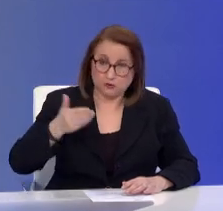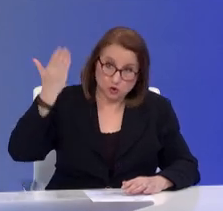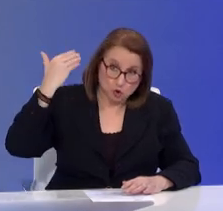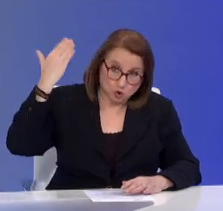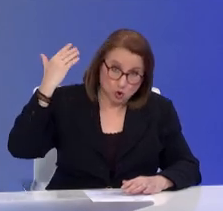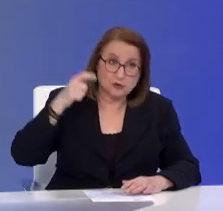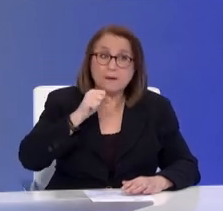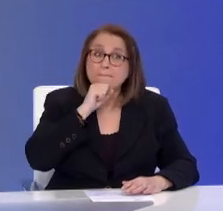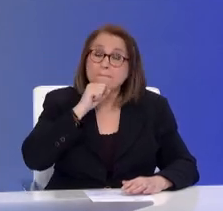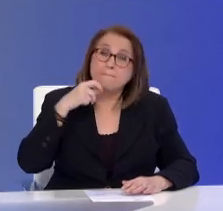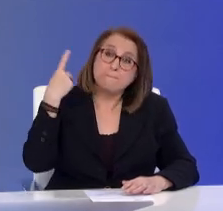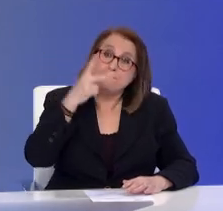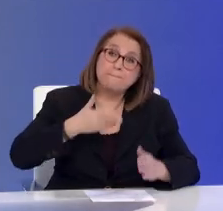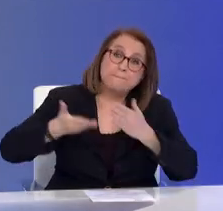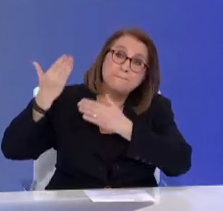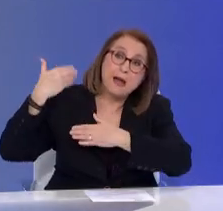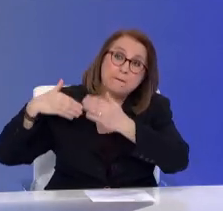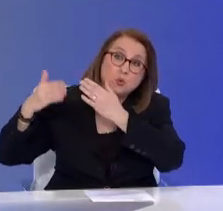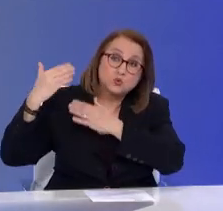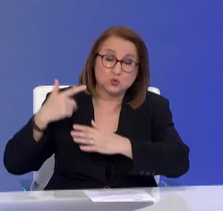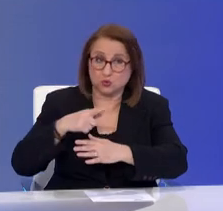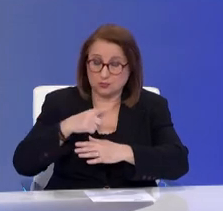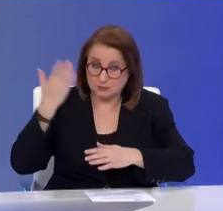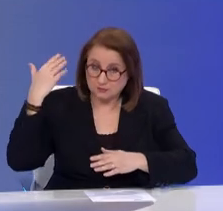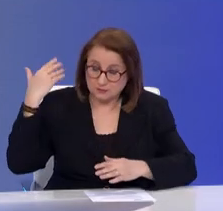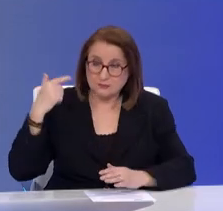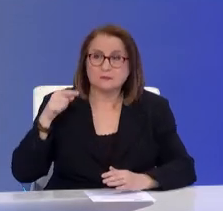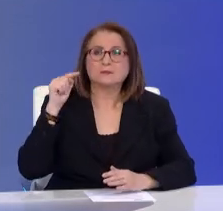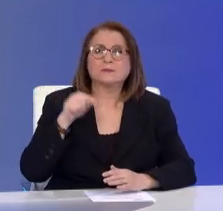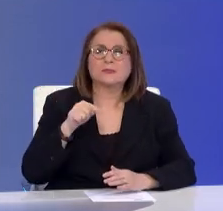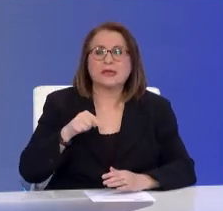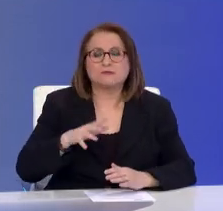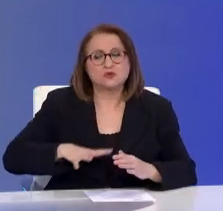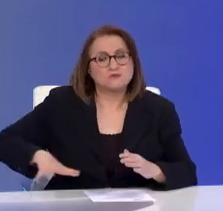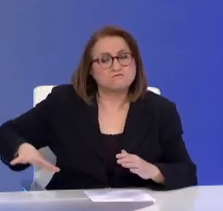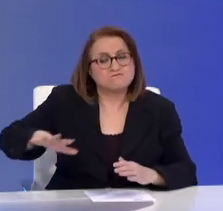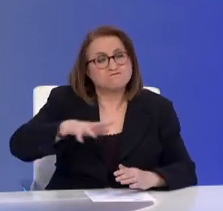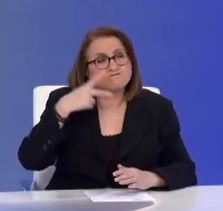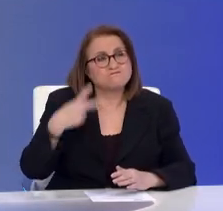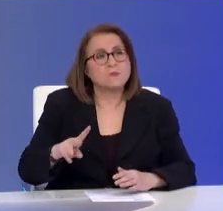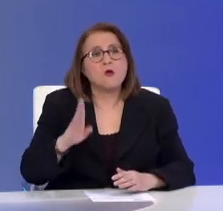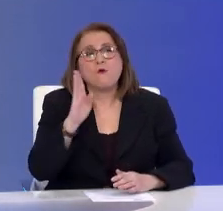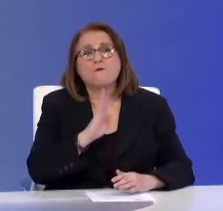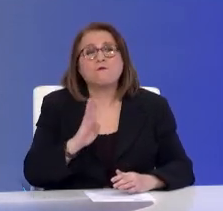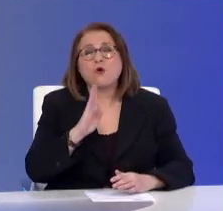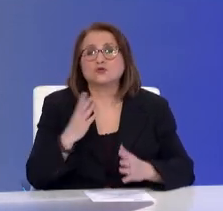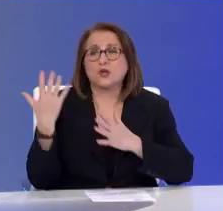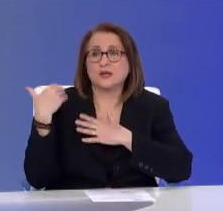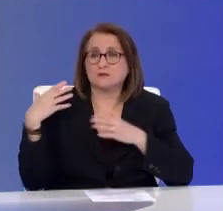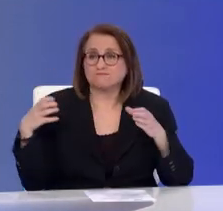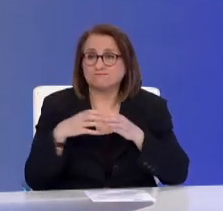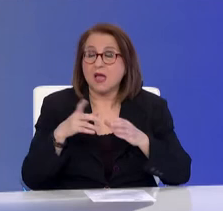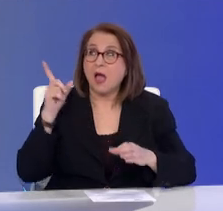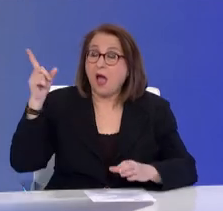πρόεδρος του εμβληματικού φιλελληνικού κομιτάτου της Βοστόνης, απετέλεσε για μένα πρότυπο